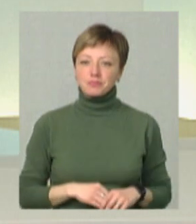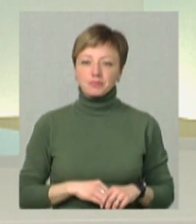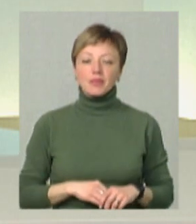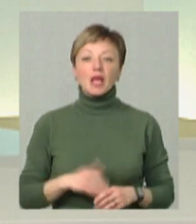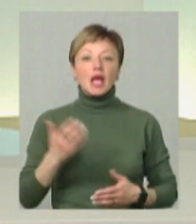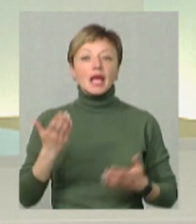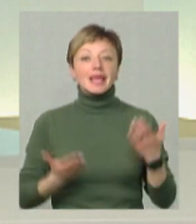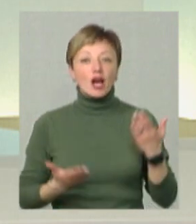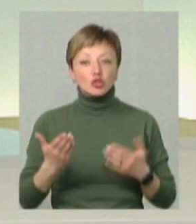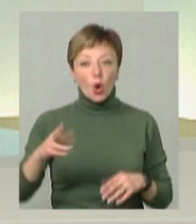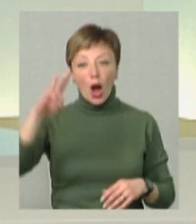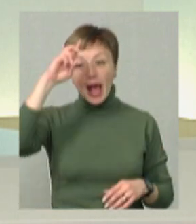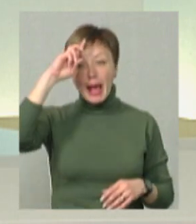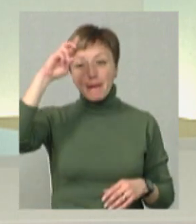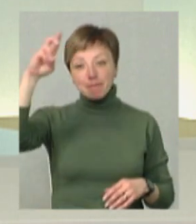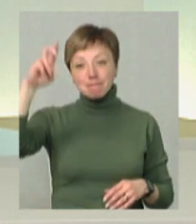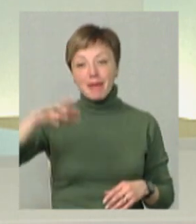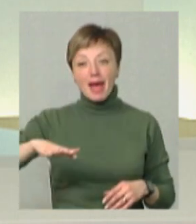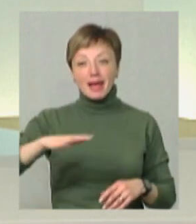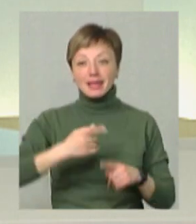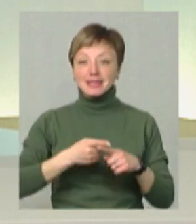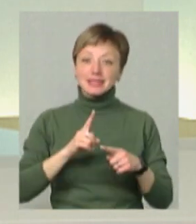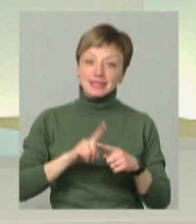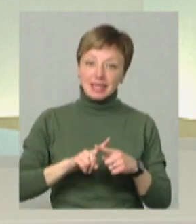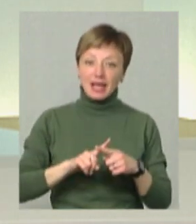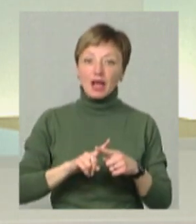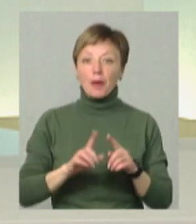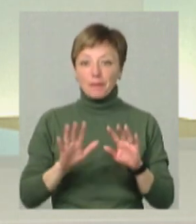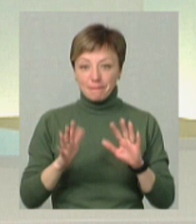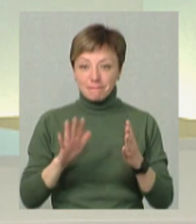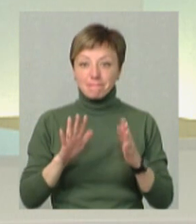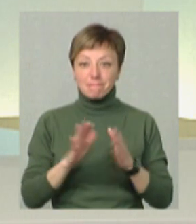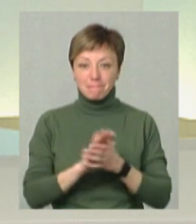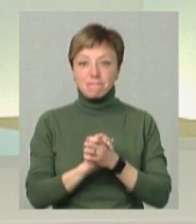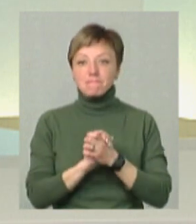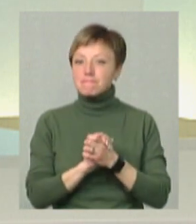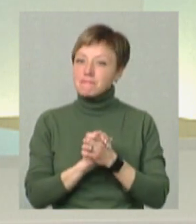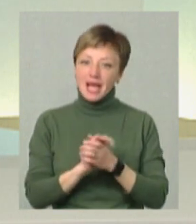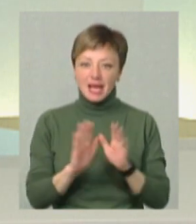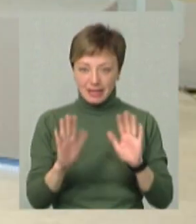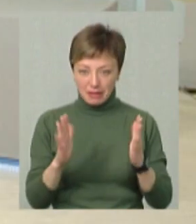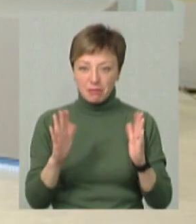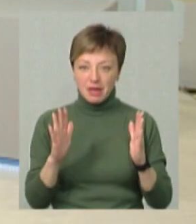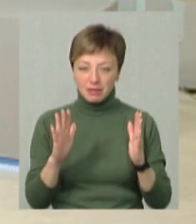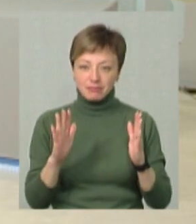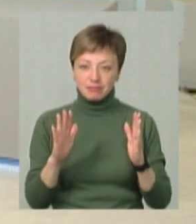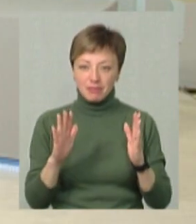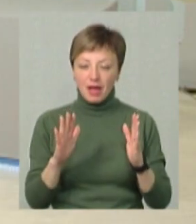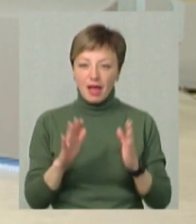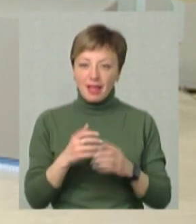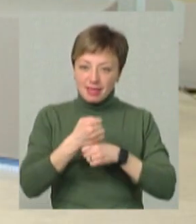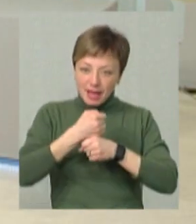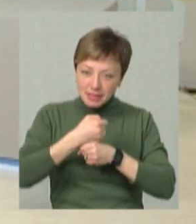І якщо імперія – це відносно мирними методами, дуже відносно мирними методами,